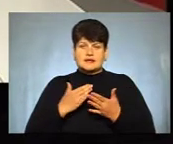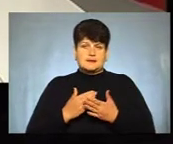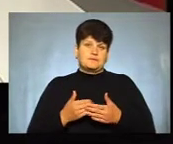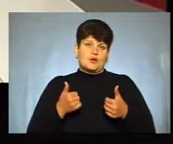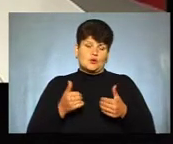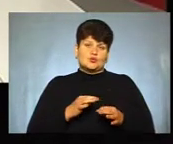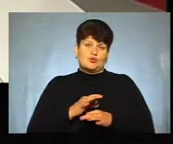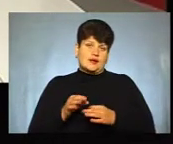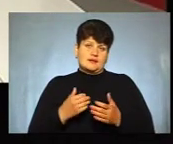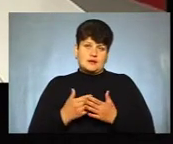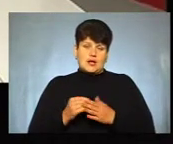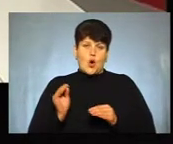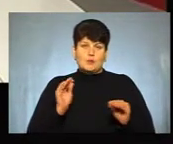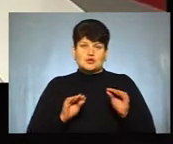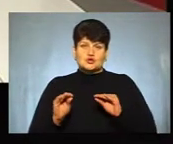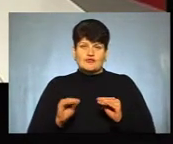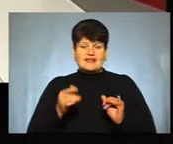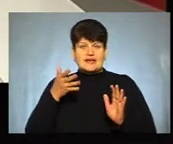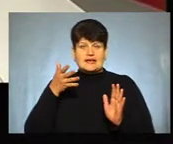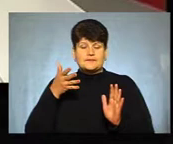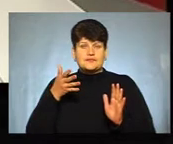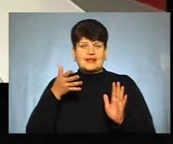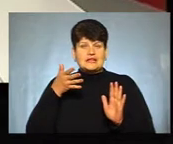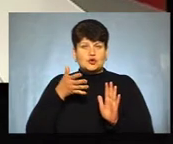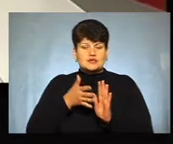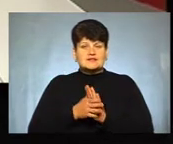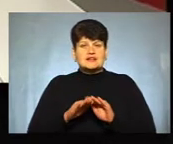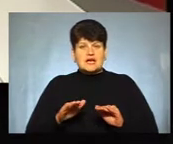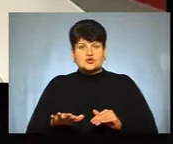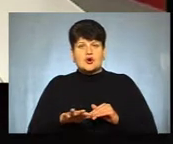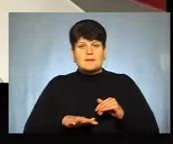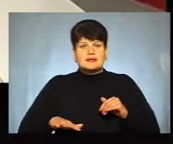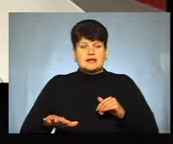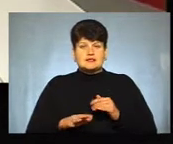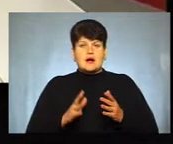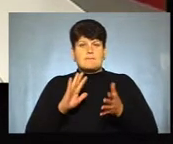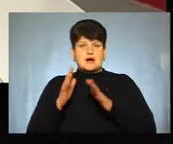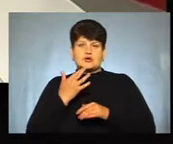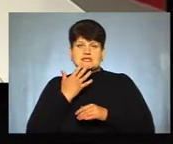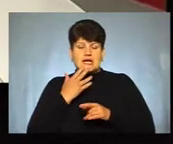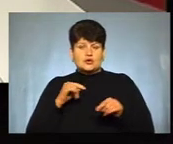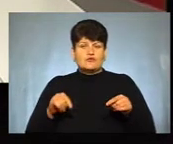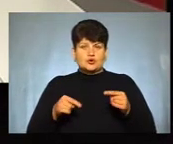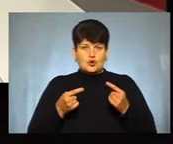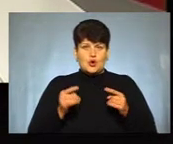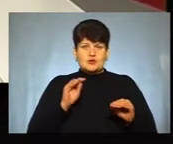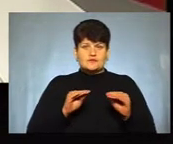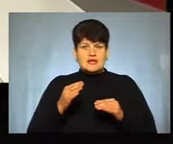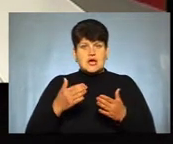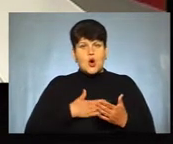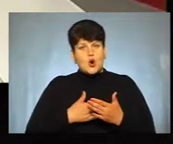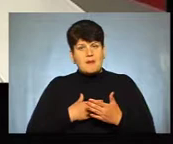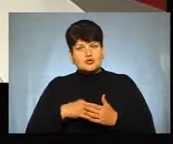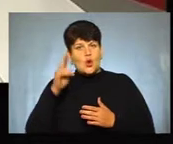хороші проекти, наприклад, як облаштування інклюзивного дитячого майданчика в парку Національному відродження, облаштування громадського туалету. Тобто ці